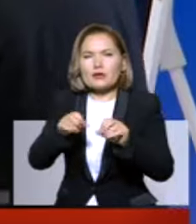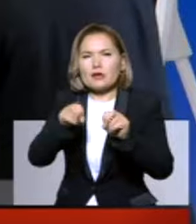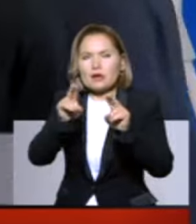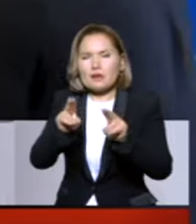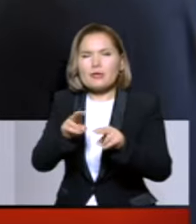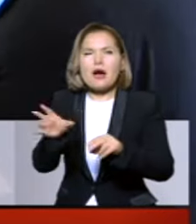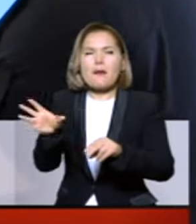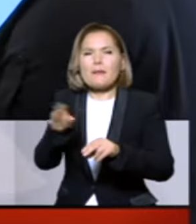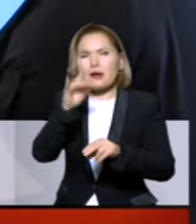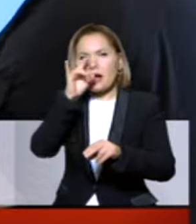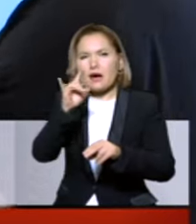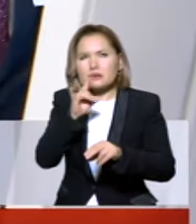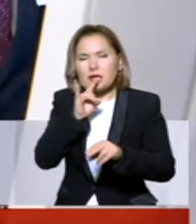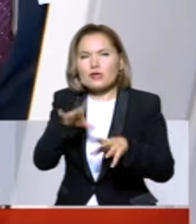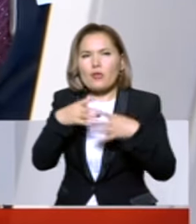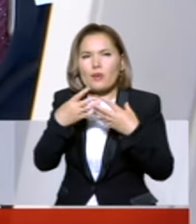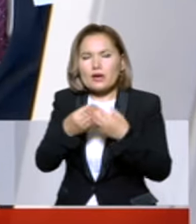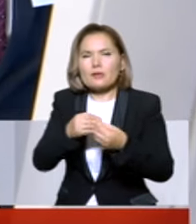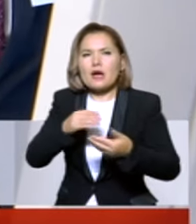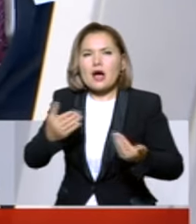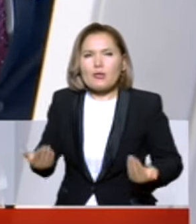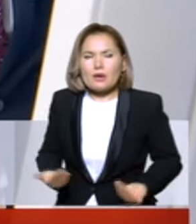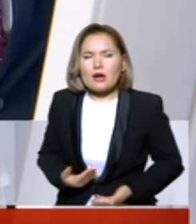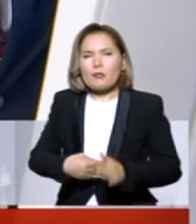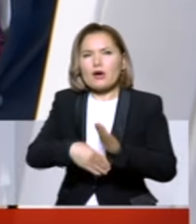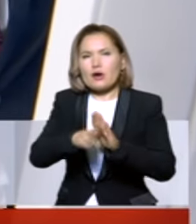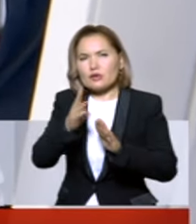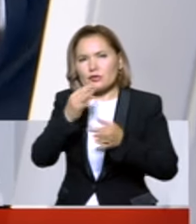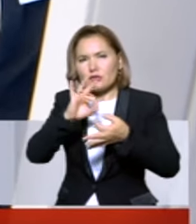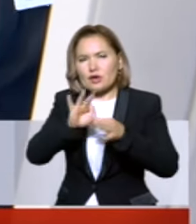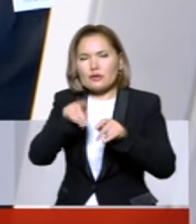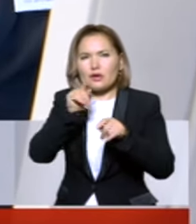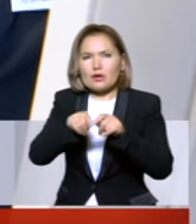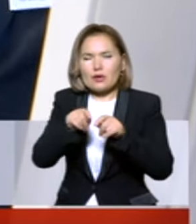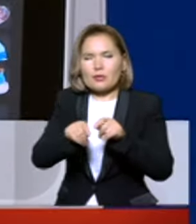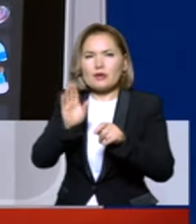бойынша барлық қазақстандық отбасының әл-ауқатына тұрақты мониторинг пен